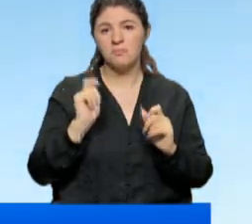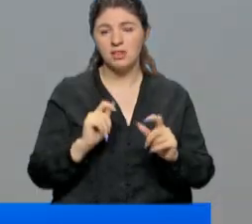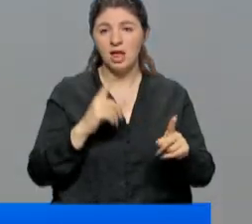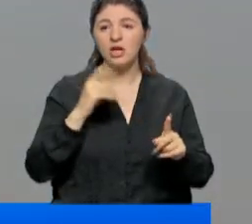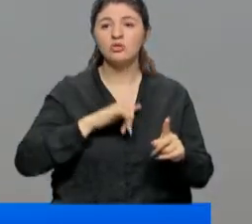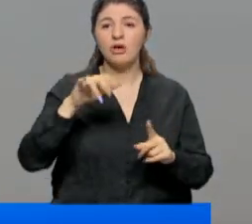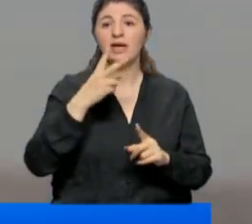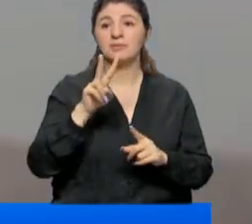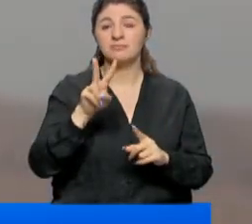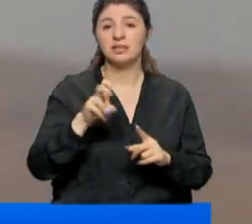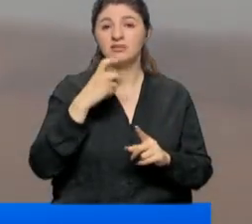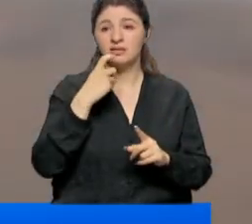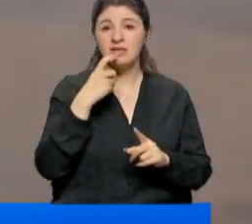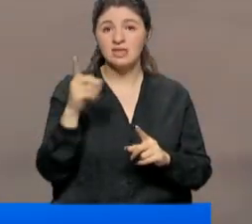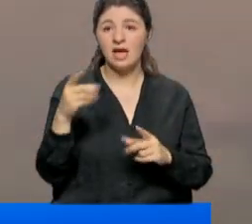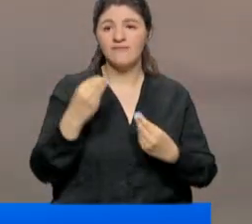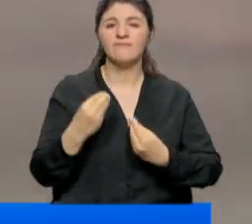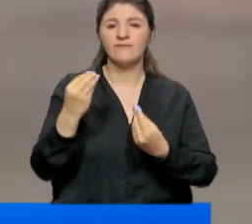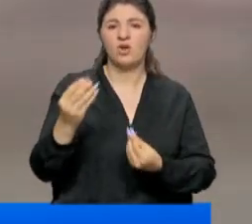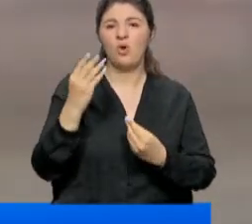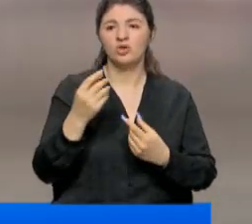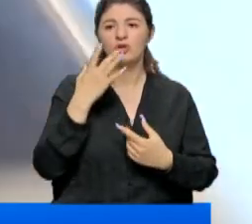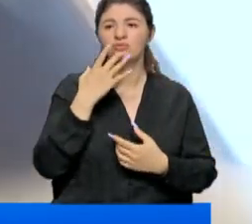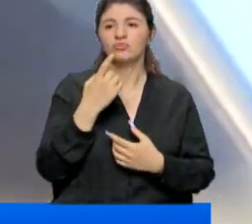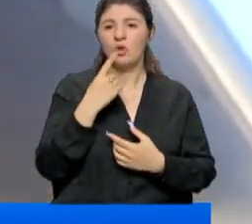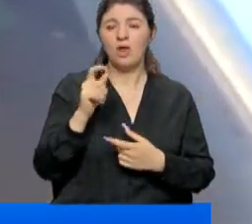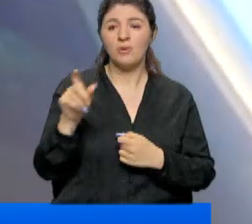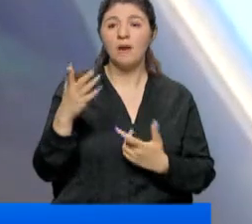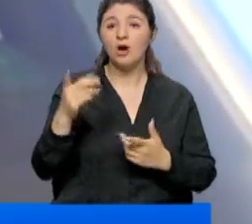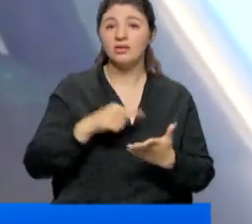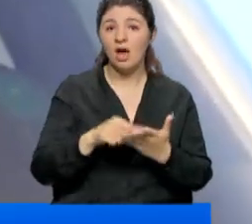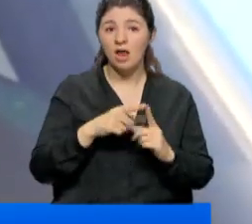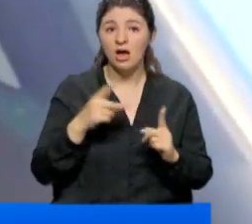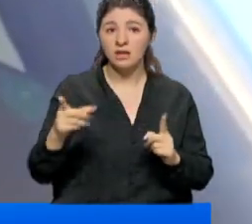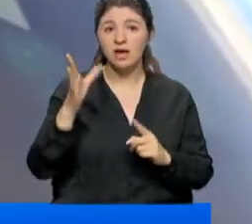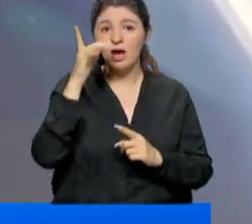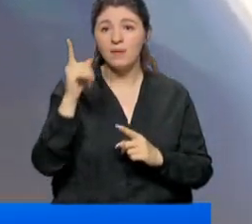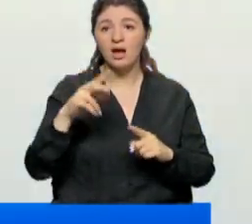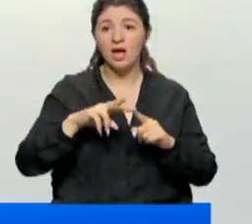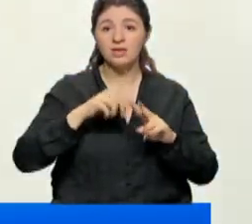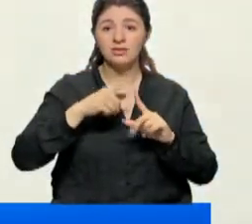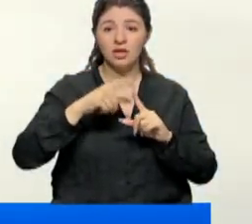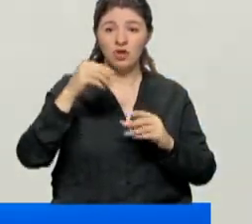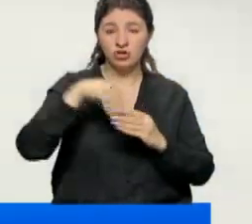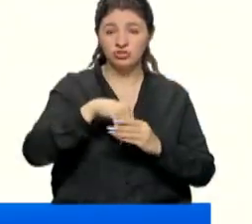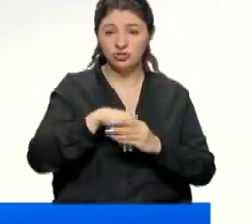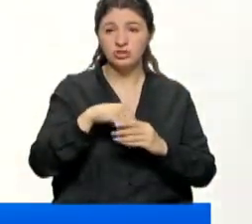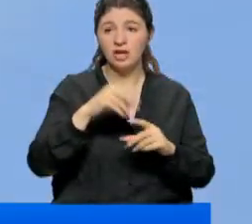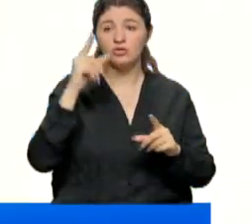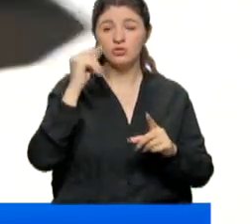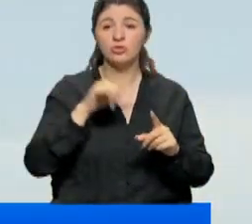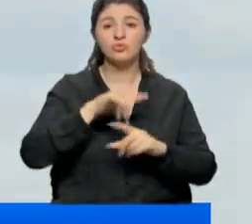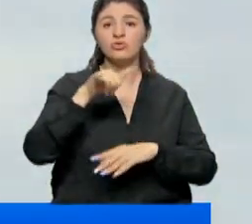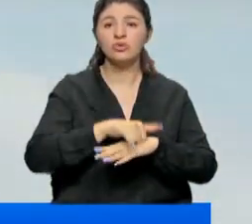yapıldı ilk uçağın 2028 yılında teslim edileceği belirtiliyor Ancak o tarihe kadar Amerika NATO şemsiyesi altında you sağ